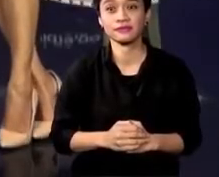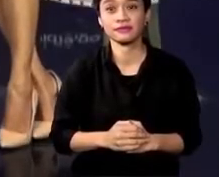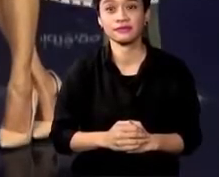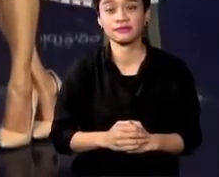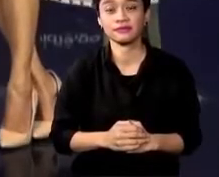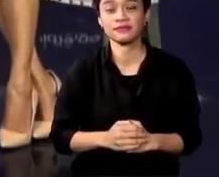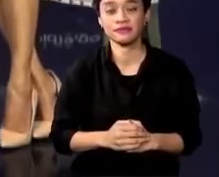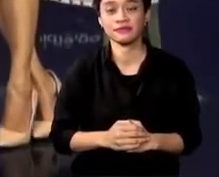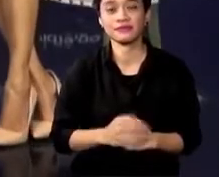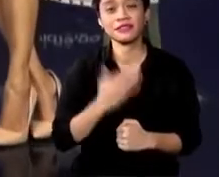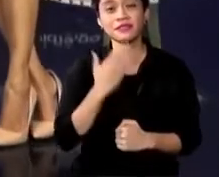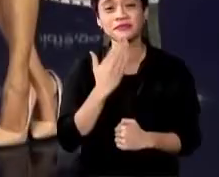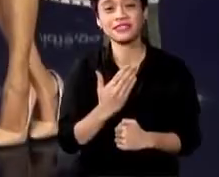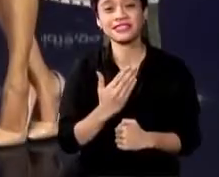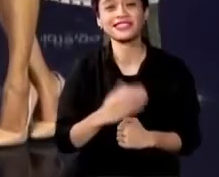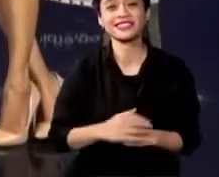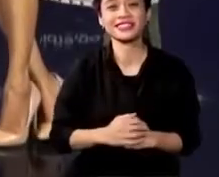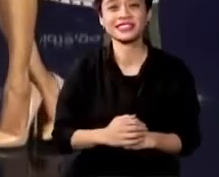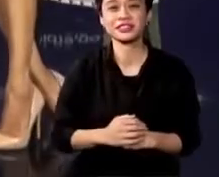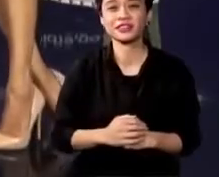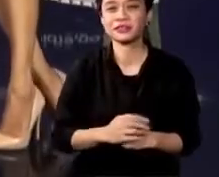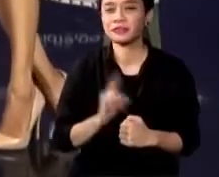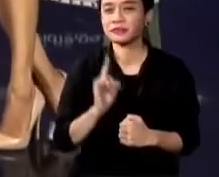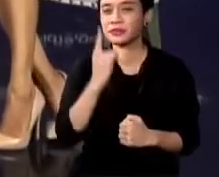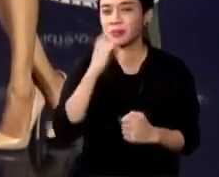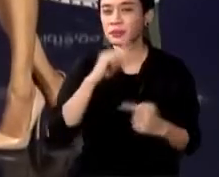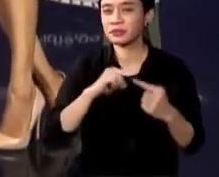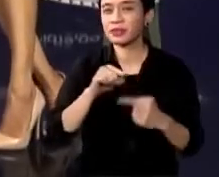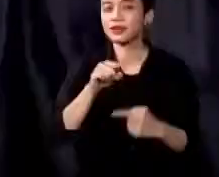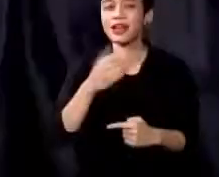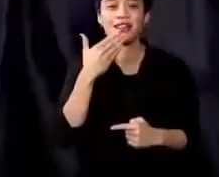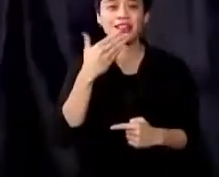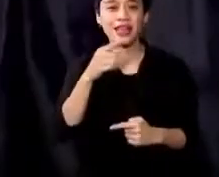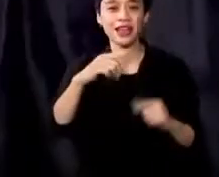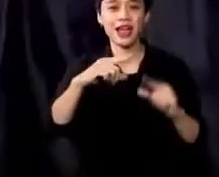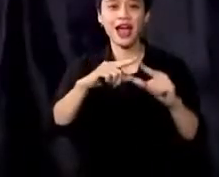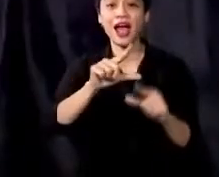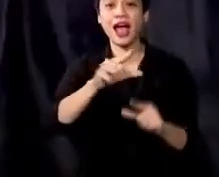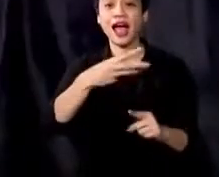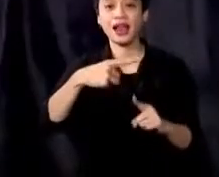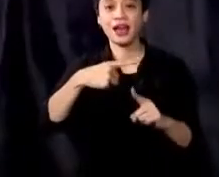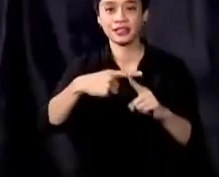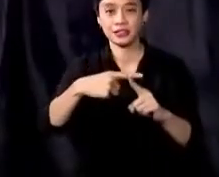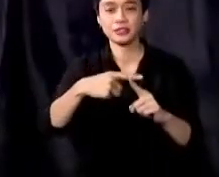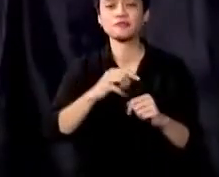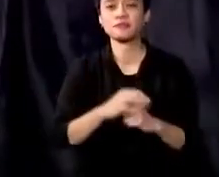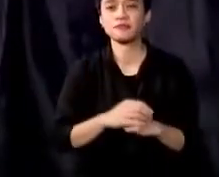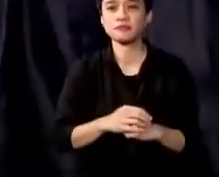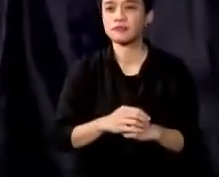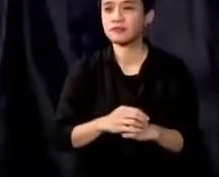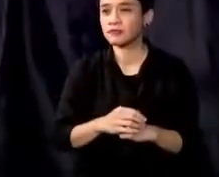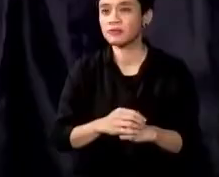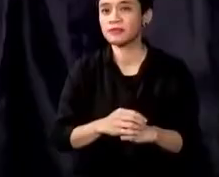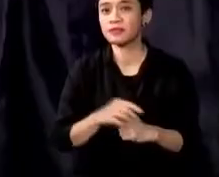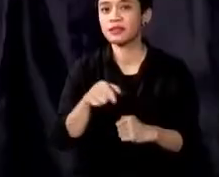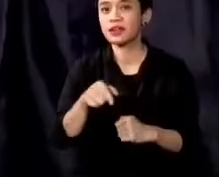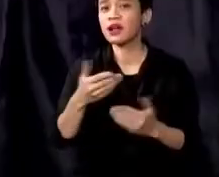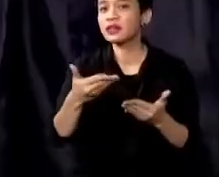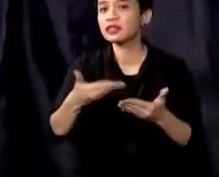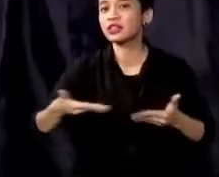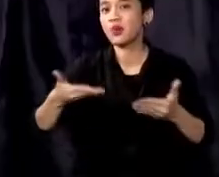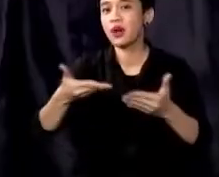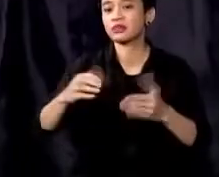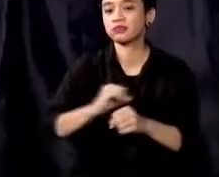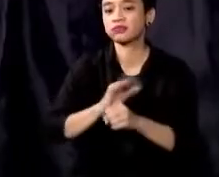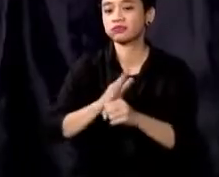Baik Terima kasih pertama-tama saya mau bertanya ke Dr Alex terlebih dahulu ini dokter Bagaimana sih sebenarnya blueprint penanganan